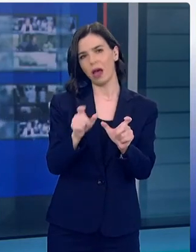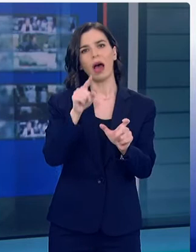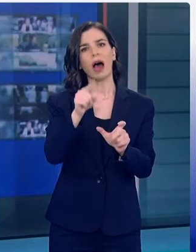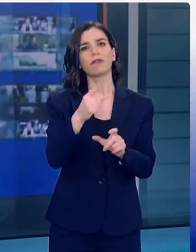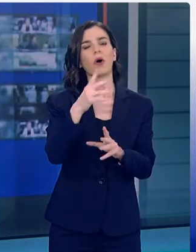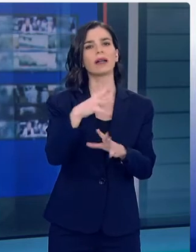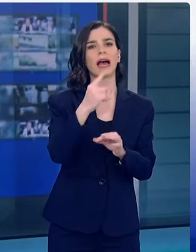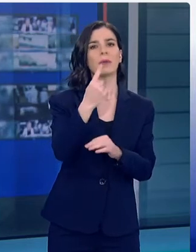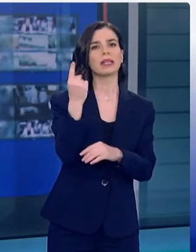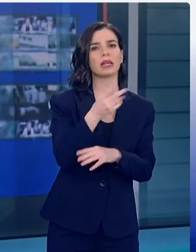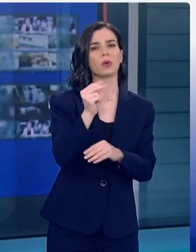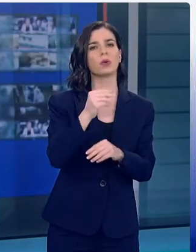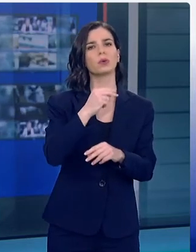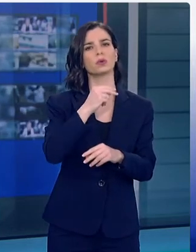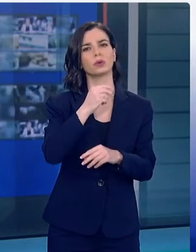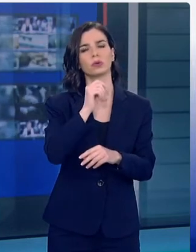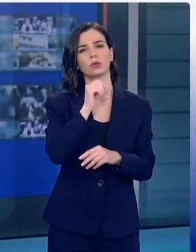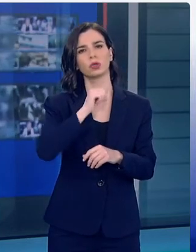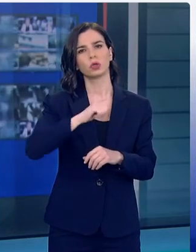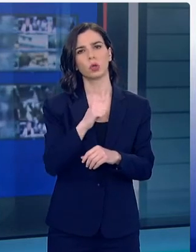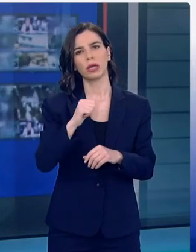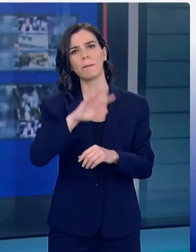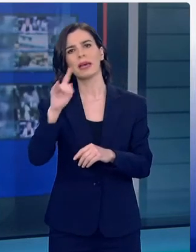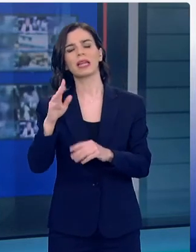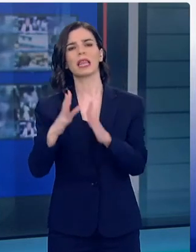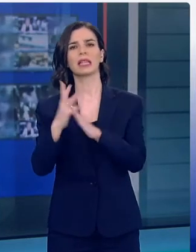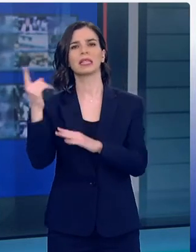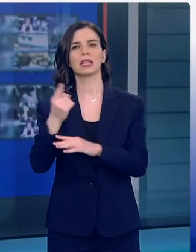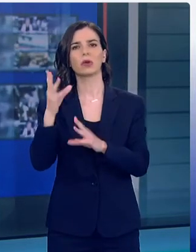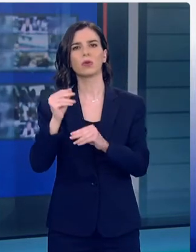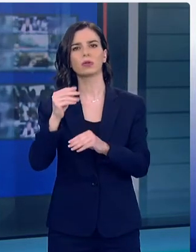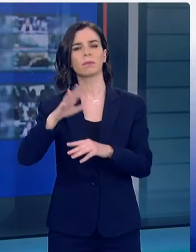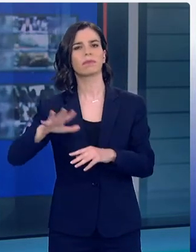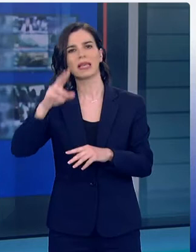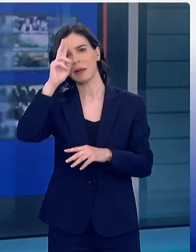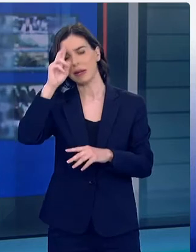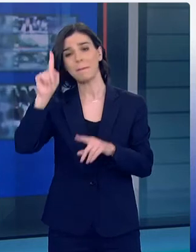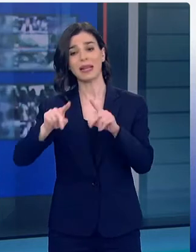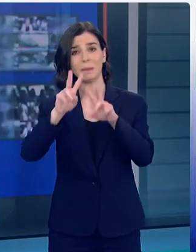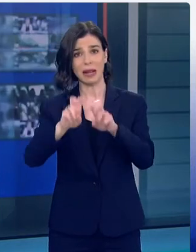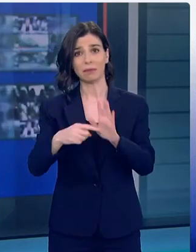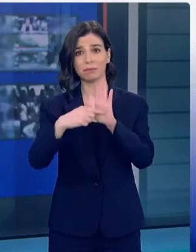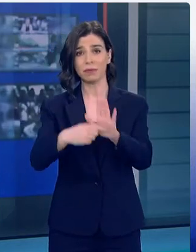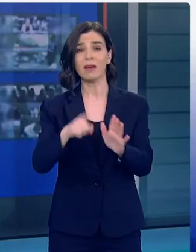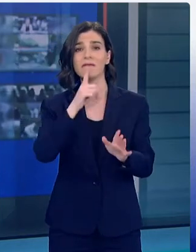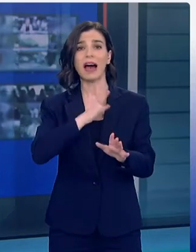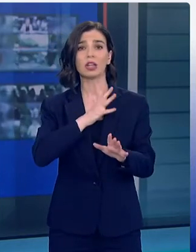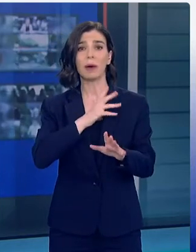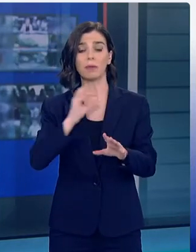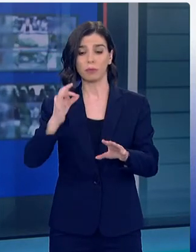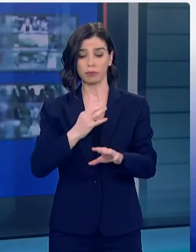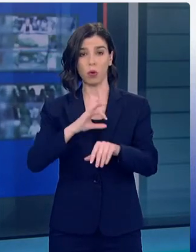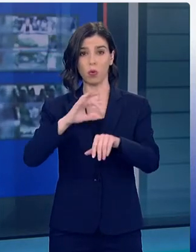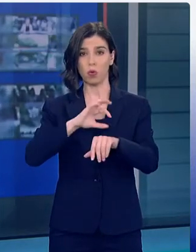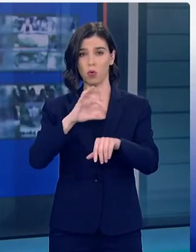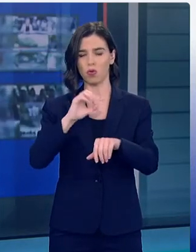κυμαίνεται από 1% στη Σκωτία έως και 14% σε μια περιοχή της Γερμανίας. Κάποιες μελέτες δείχνουν πως ο αριθμός των ατόμων που έχουν μολυνθεί με